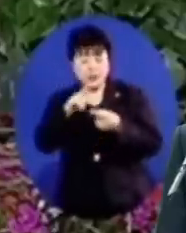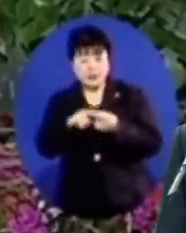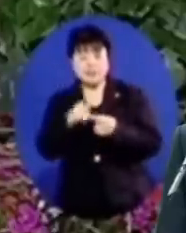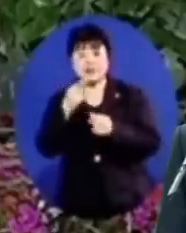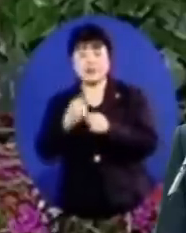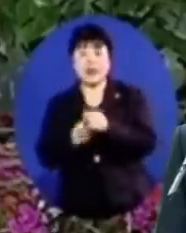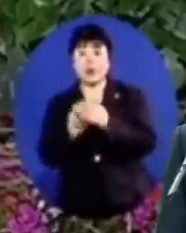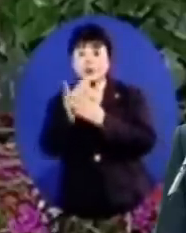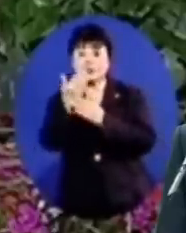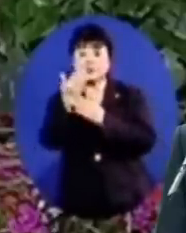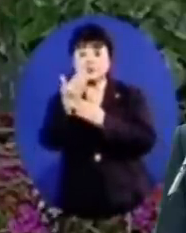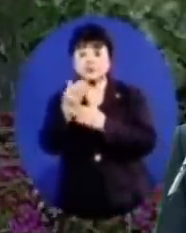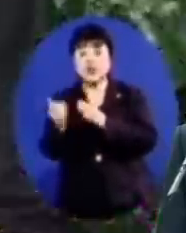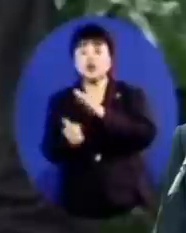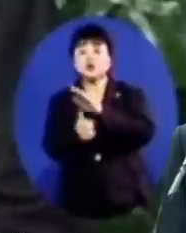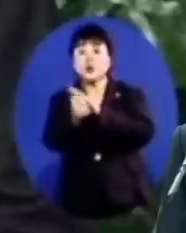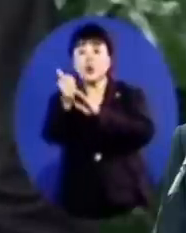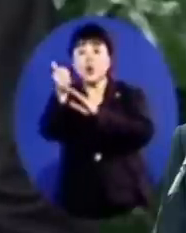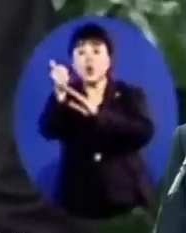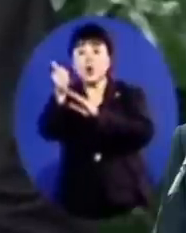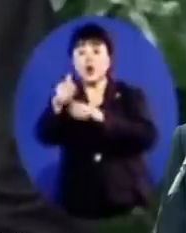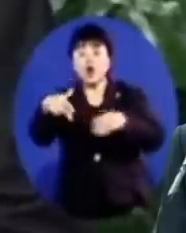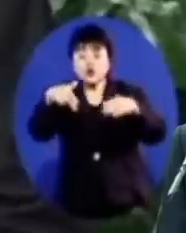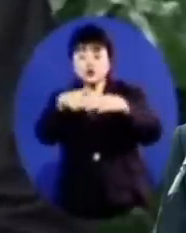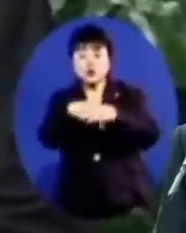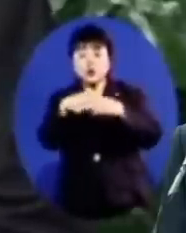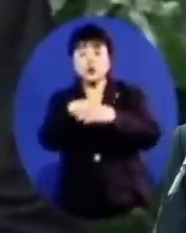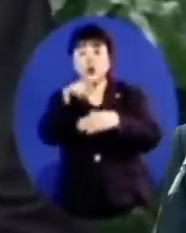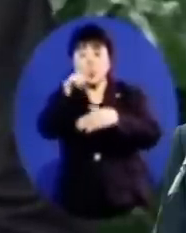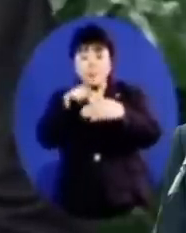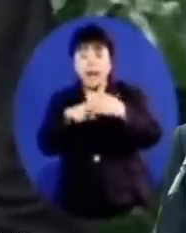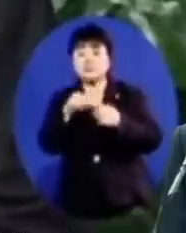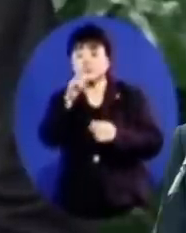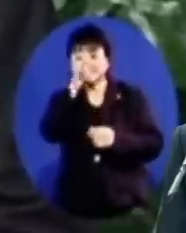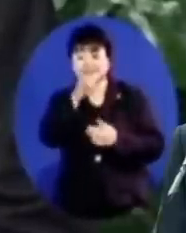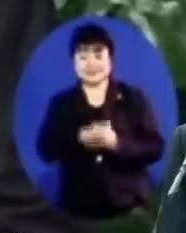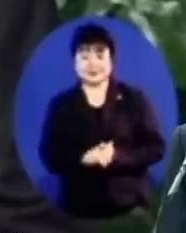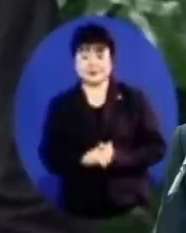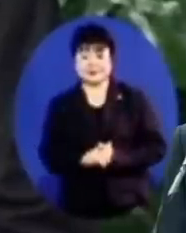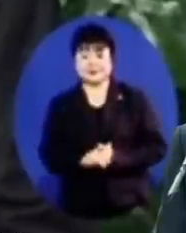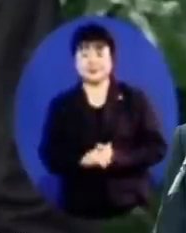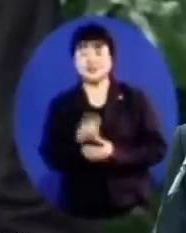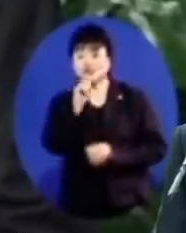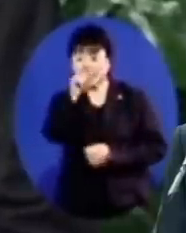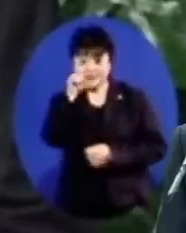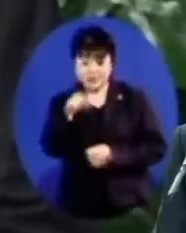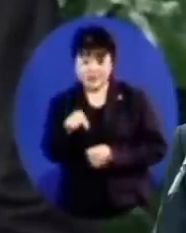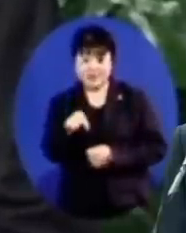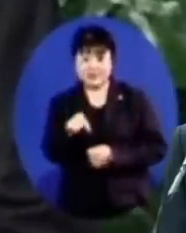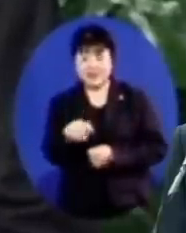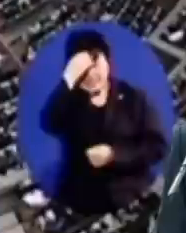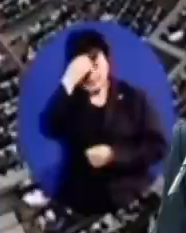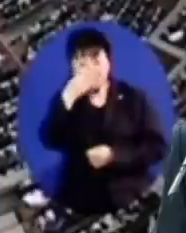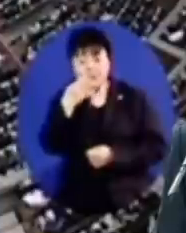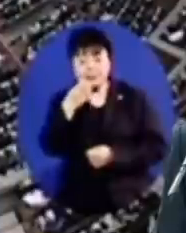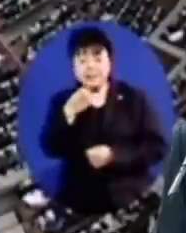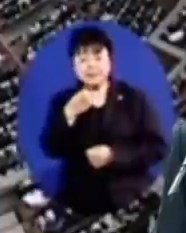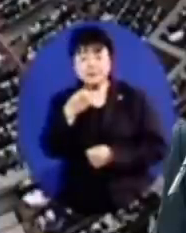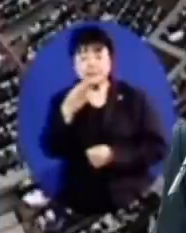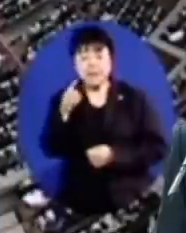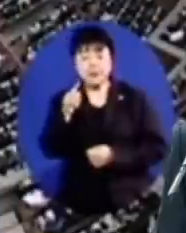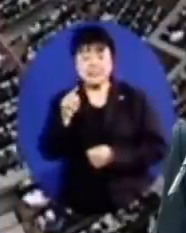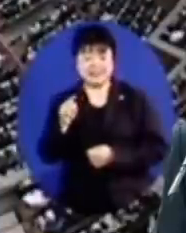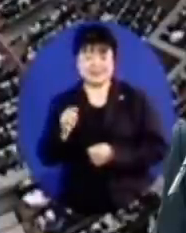우러나오는 소원인 종교심을 가지고 있습니다. 이 가운데 기독교는